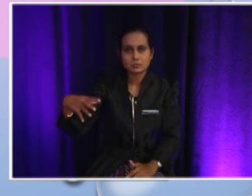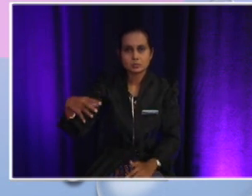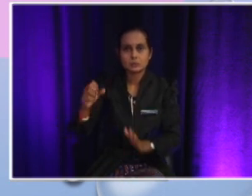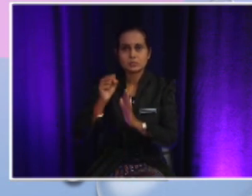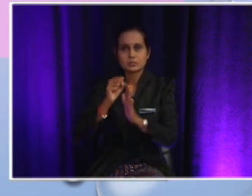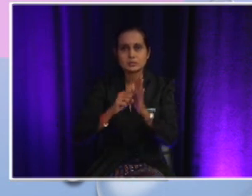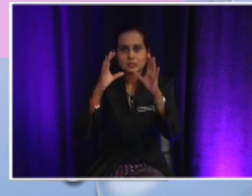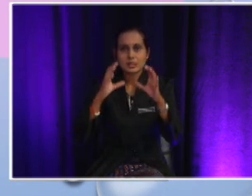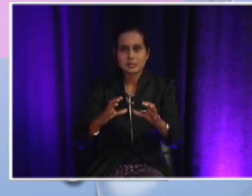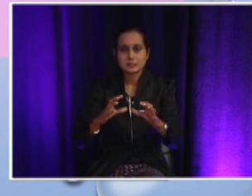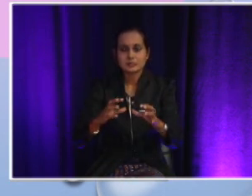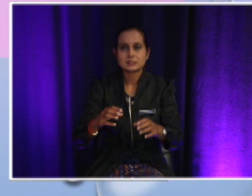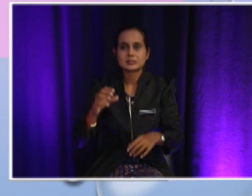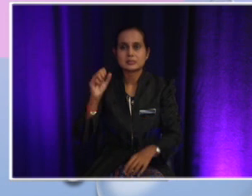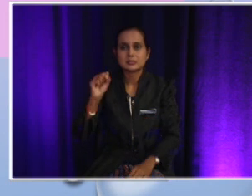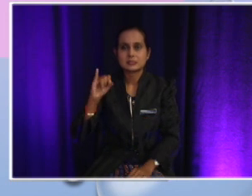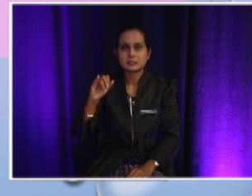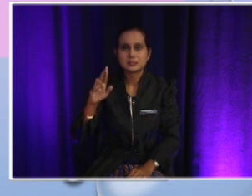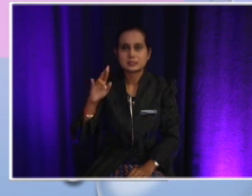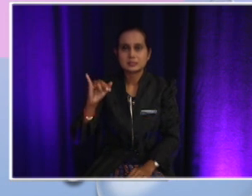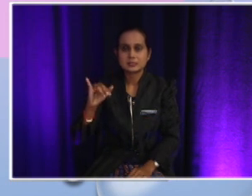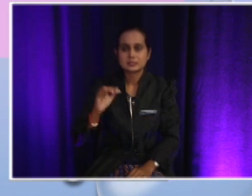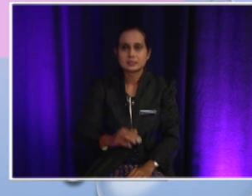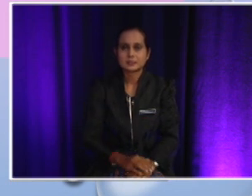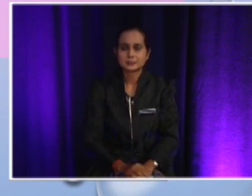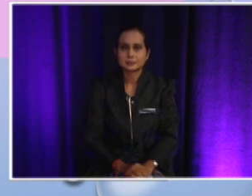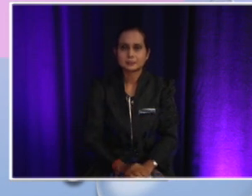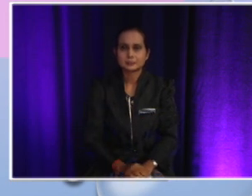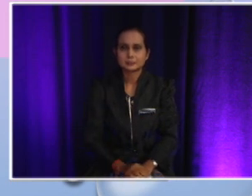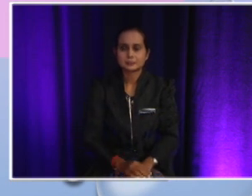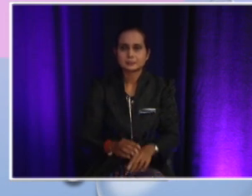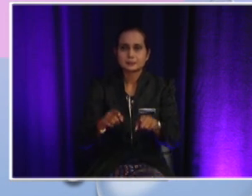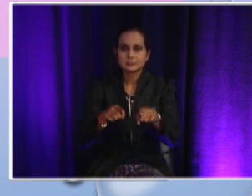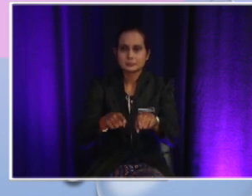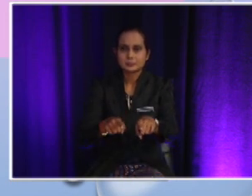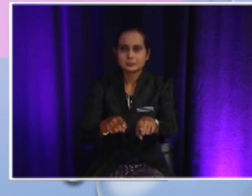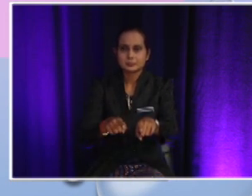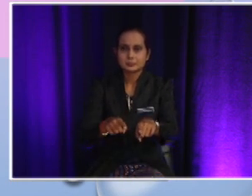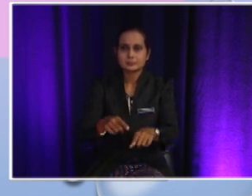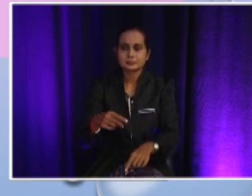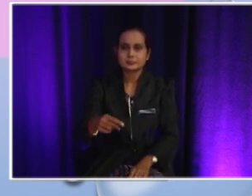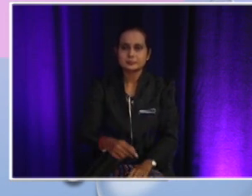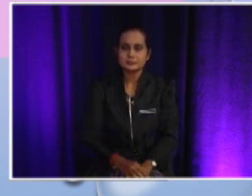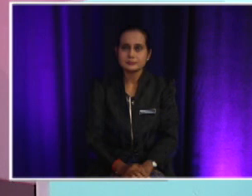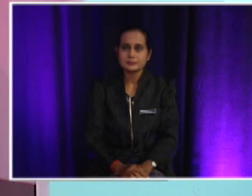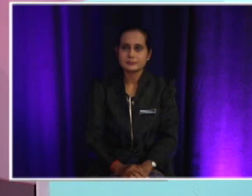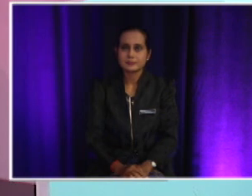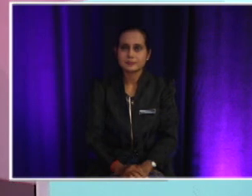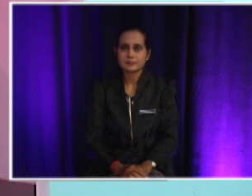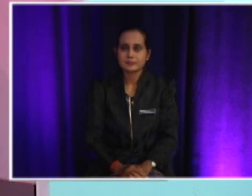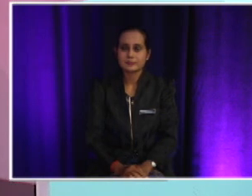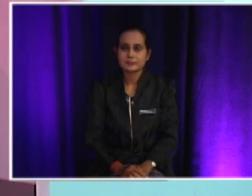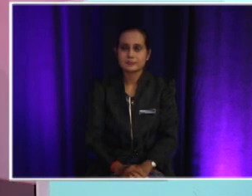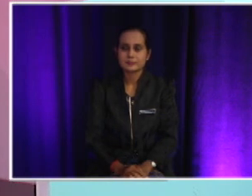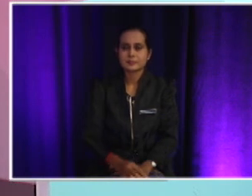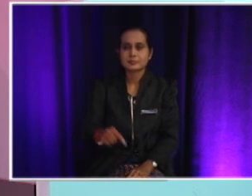Okey. Siri 12 volt 12 volt kat situ kalau kita dah tengok ya beban dah macam tinggi kan 12 volt sedangkan supply kita 12 volt.